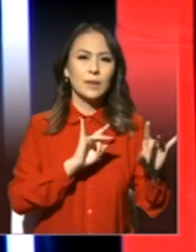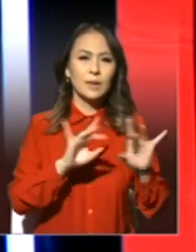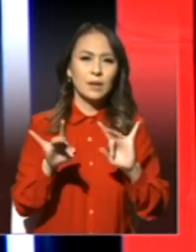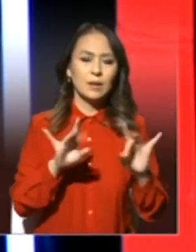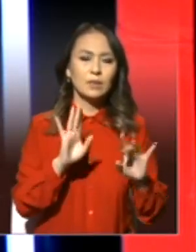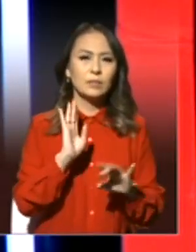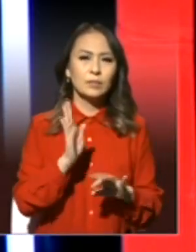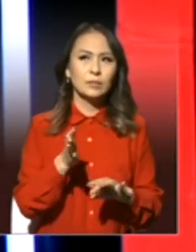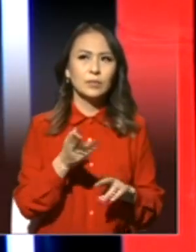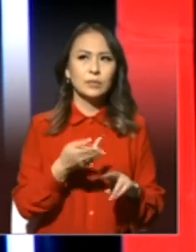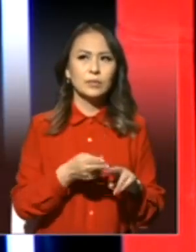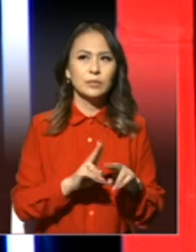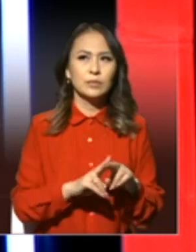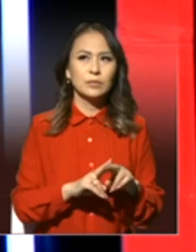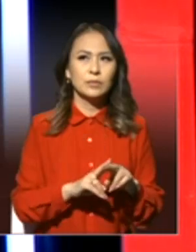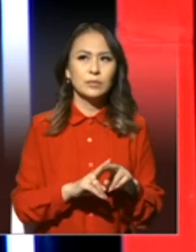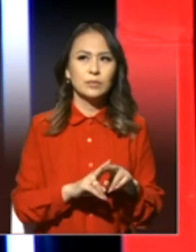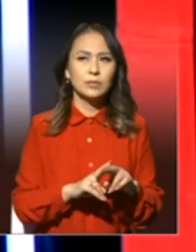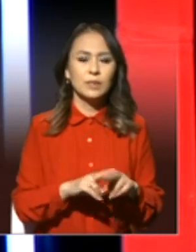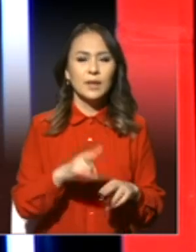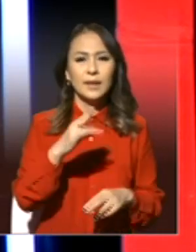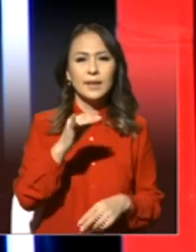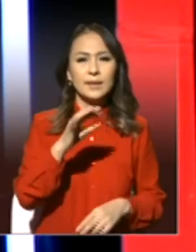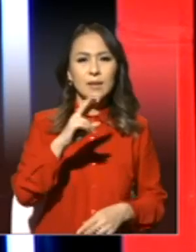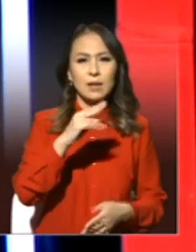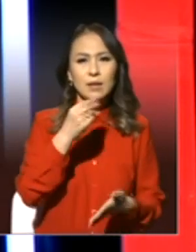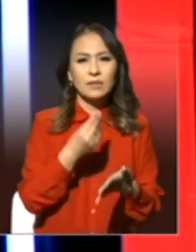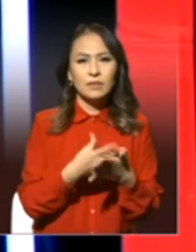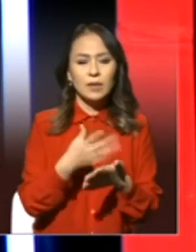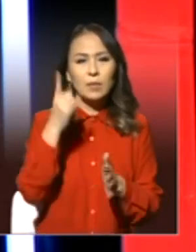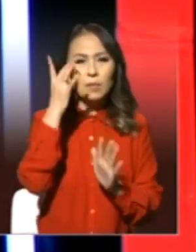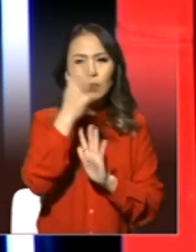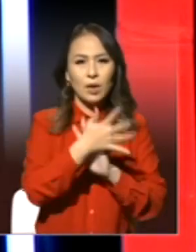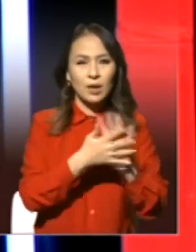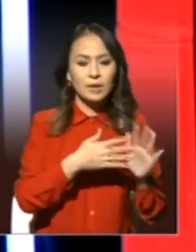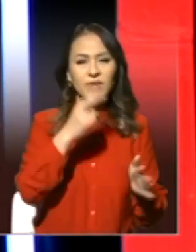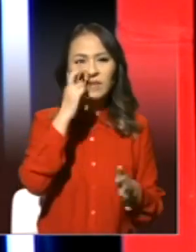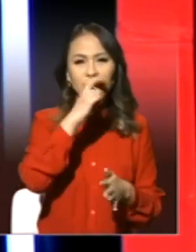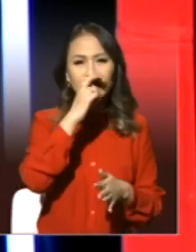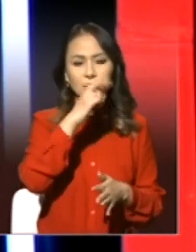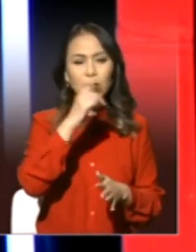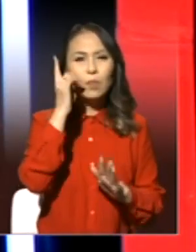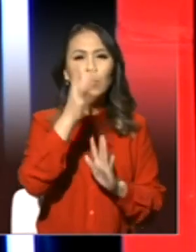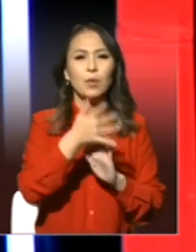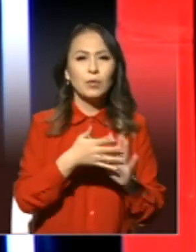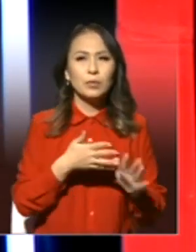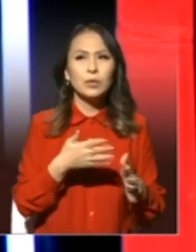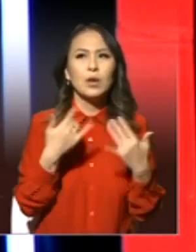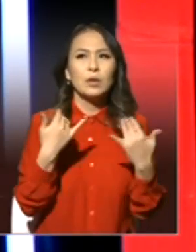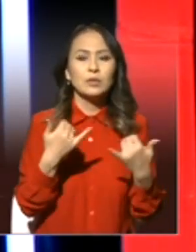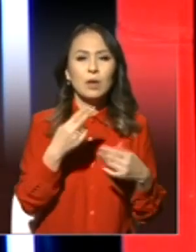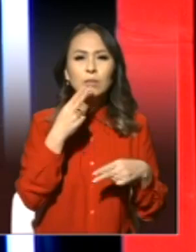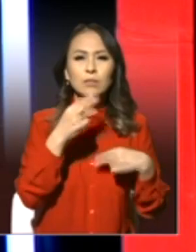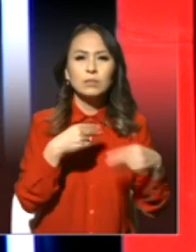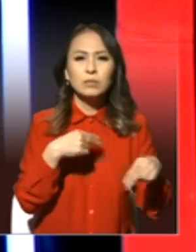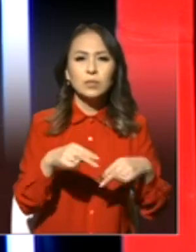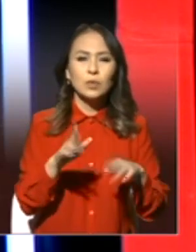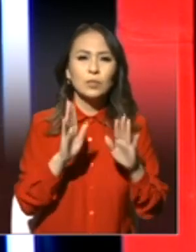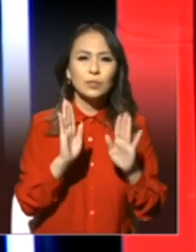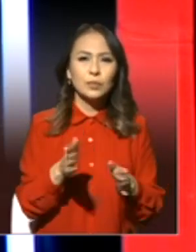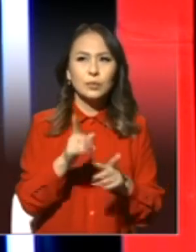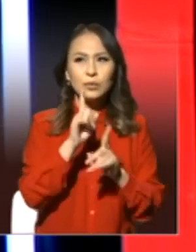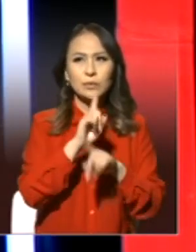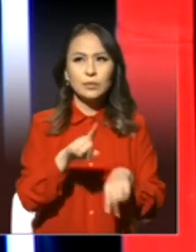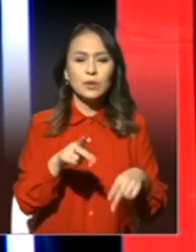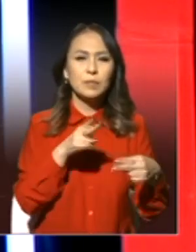келген екен. Осы үзілістен кейін жақсы дизель отынын қымбаттайтынын түсіндік. Жанар жағармайдың бағасы өсетінін білдік. Бірақ енді ол азық түлік нарығына қалай әсер етеді?